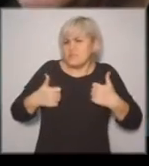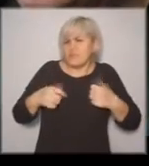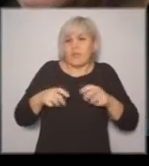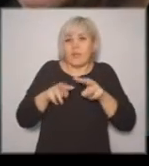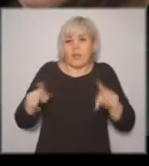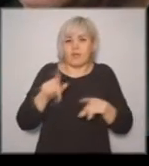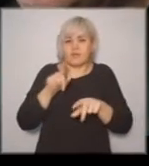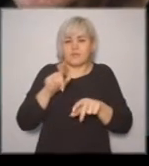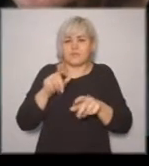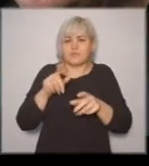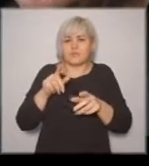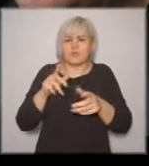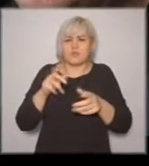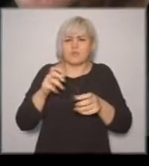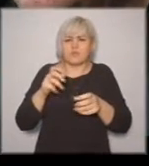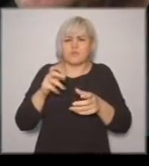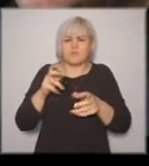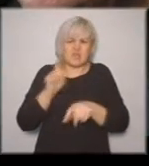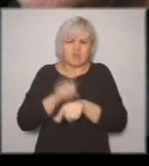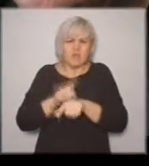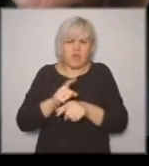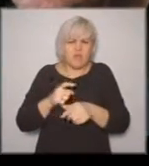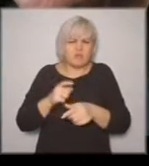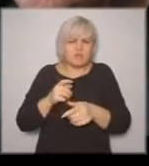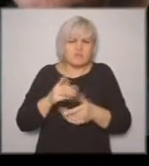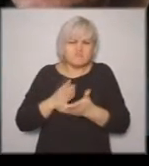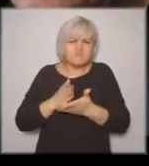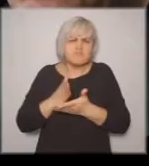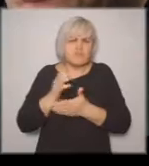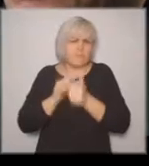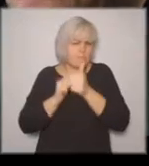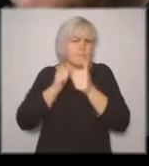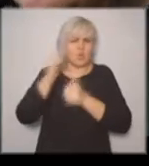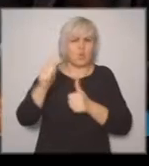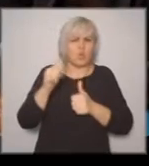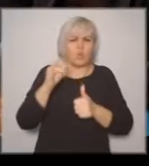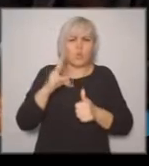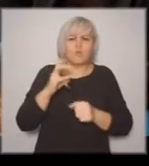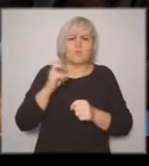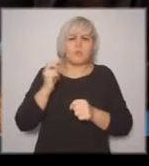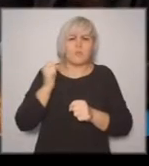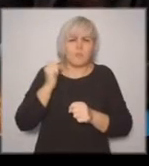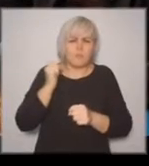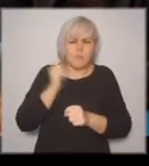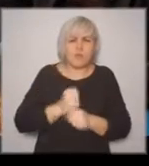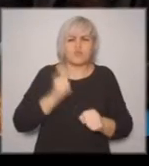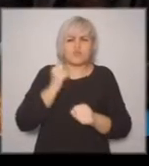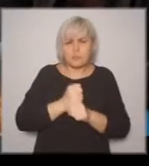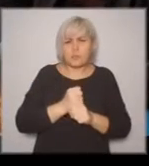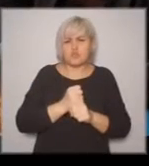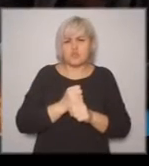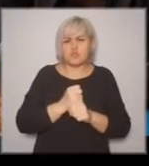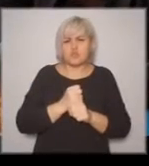он поставил на сегодняшний момент себе цель добиться определенных результатов в спорте. И он прет